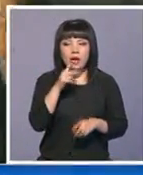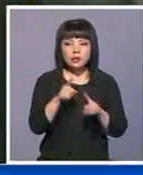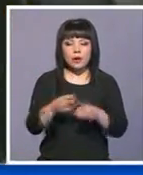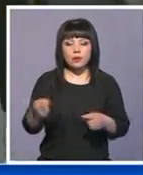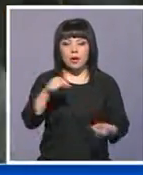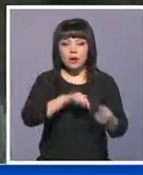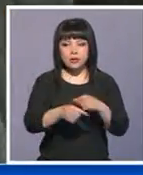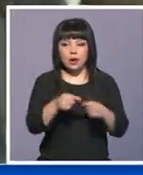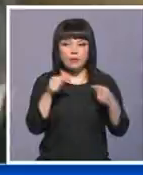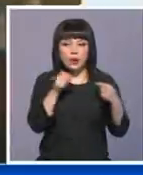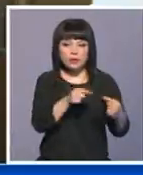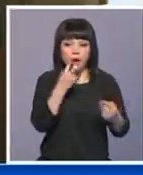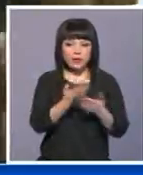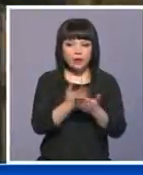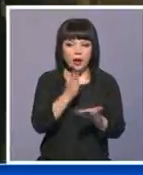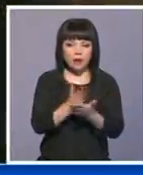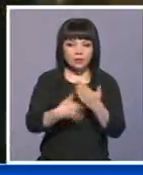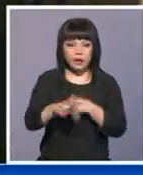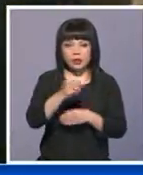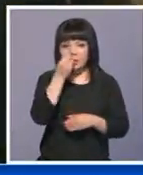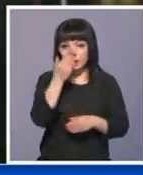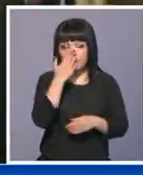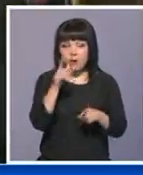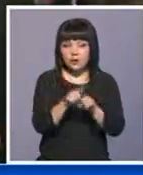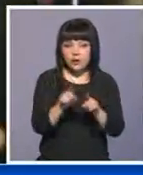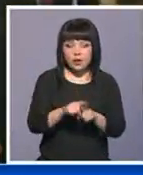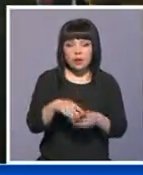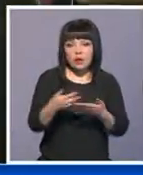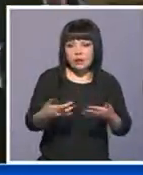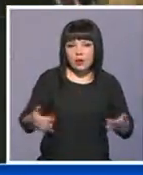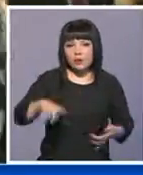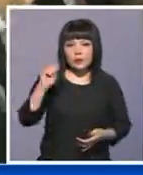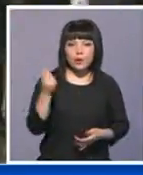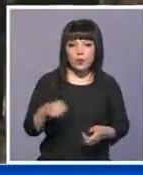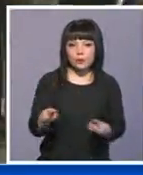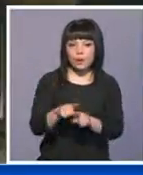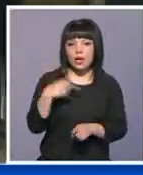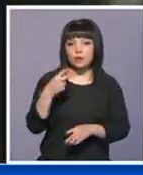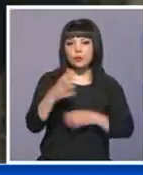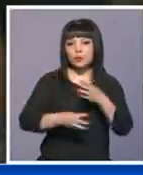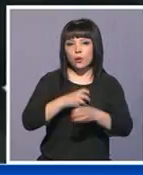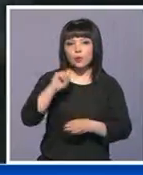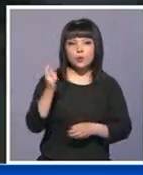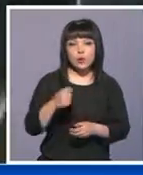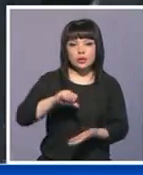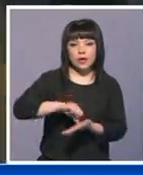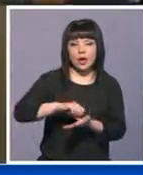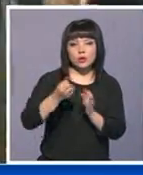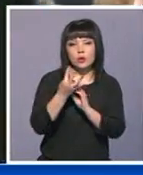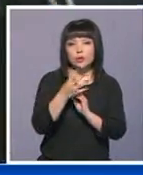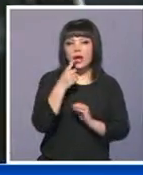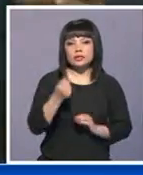болды. Бұл мемориалда Жапония үшін түрлі соғыстарда опат болған сарбаздар мен екінші дүниежүзілік соғыс кезіндегі 14